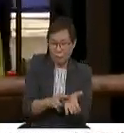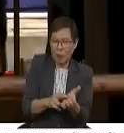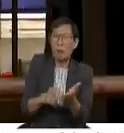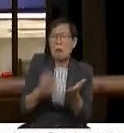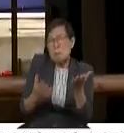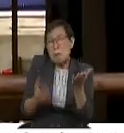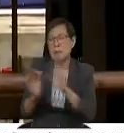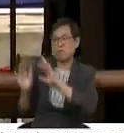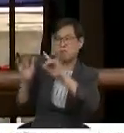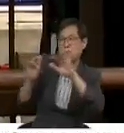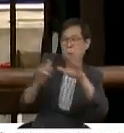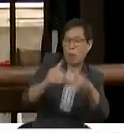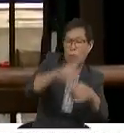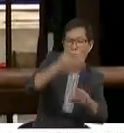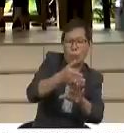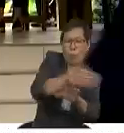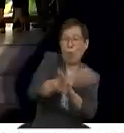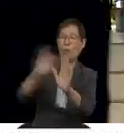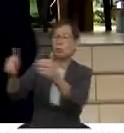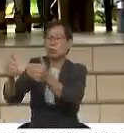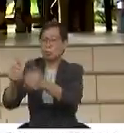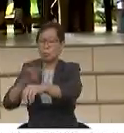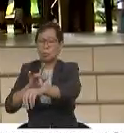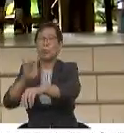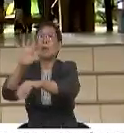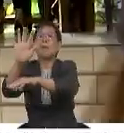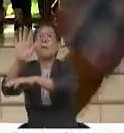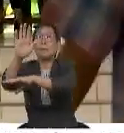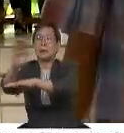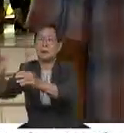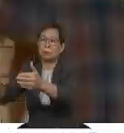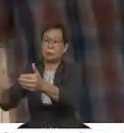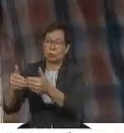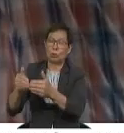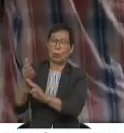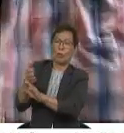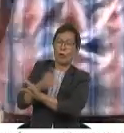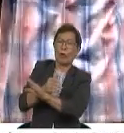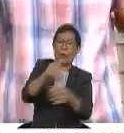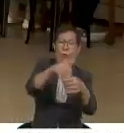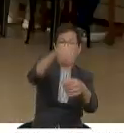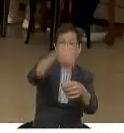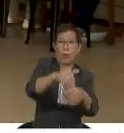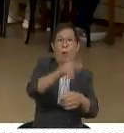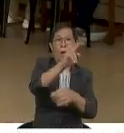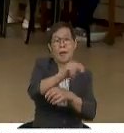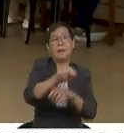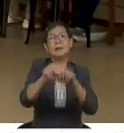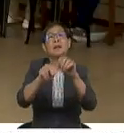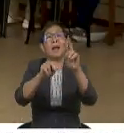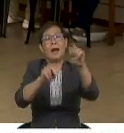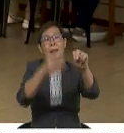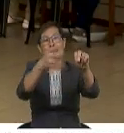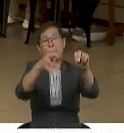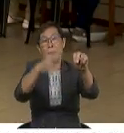hadir mengundi sebelum pusat ini ditutup pada pukul 5 petang nanti. Dan bagi Dun N14 Batu